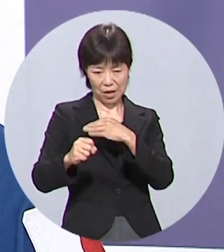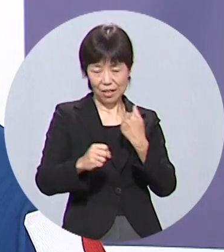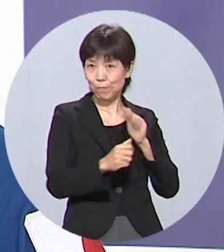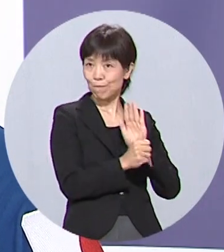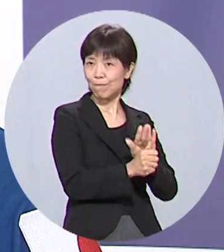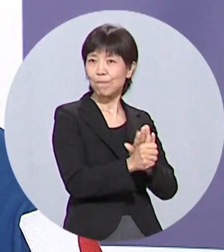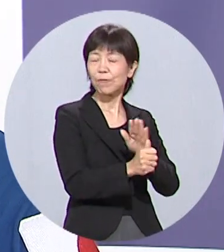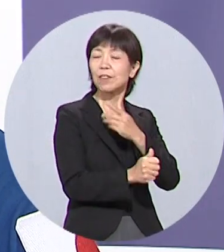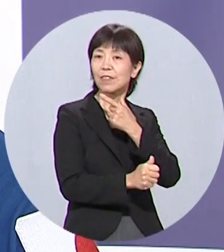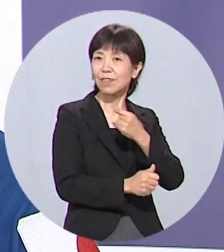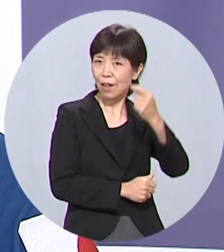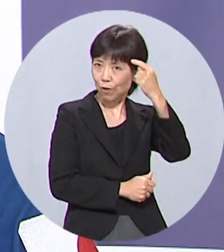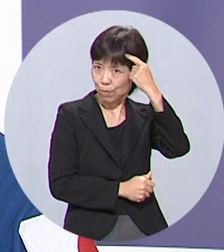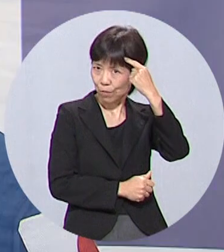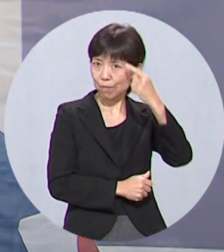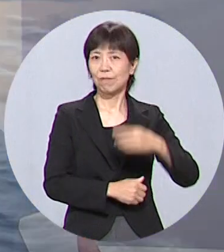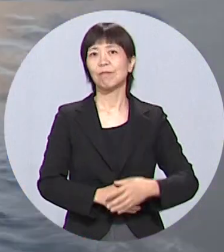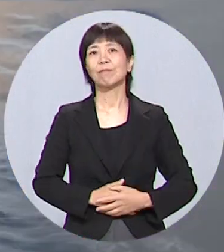ていきたいなというふうに思っています。